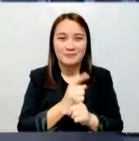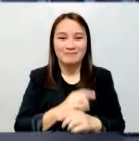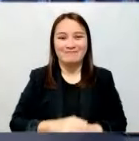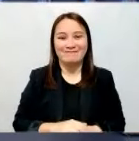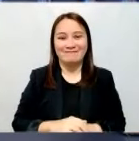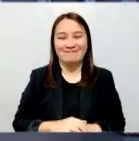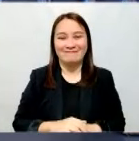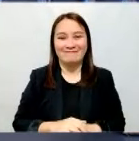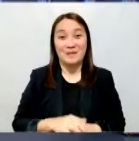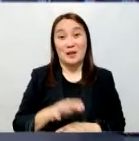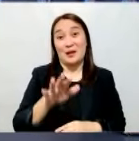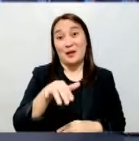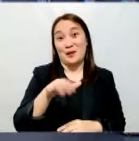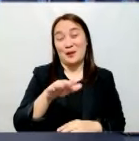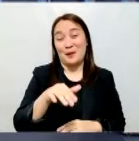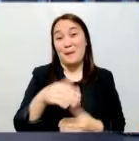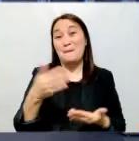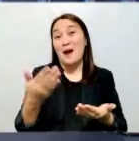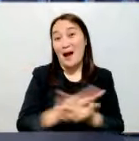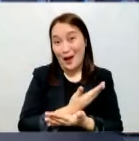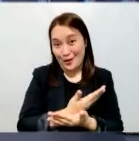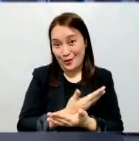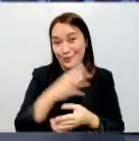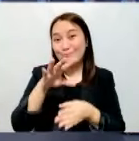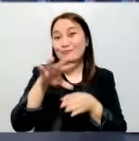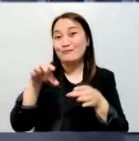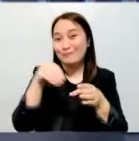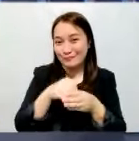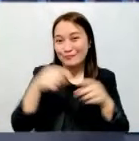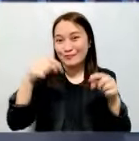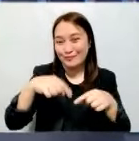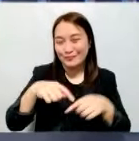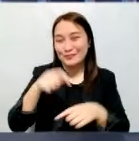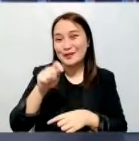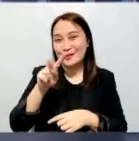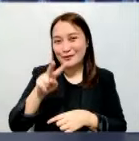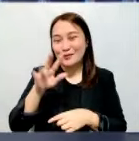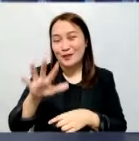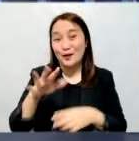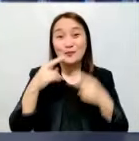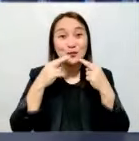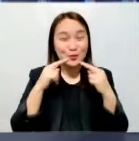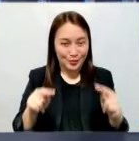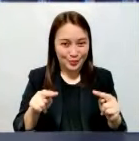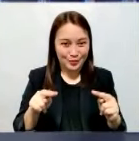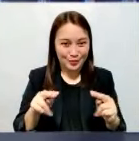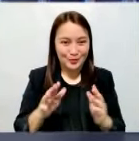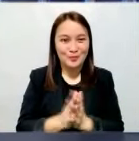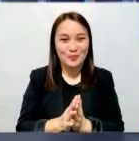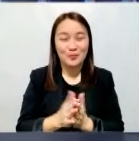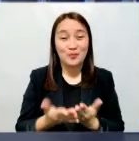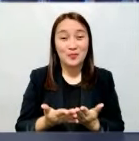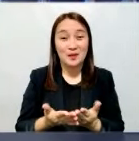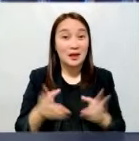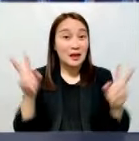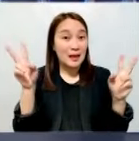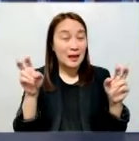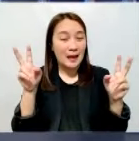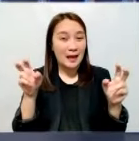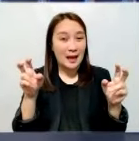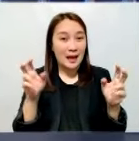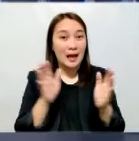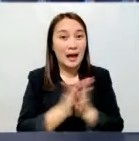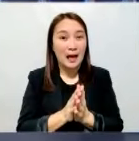Ito pa ang isang bagong kapatid at pampalakas sa ating balitaan. Ang tinaguriang pambansang